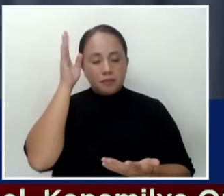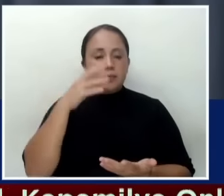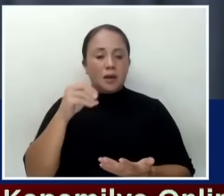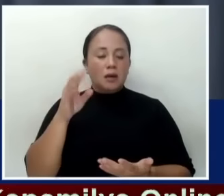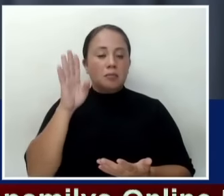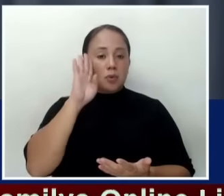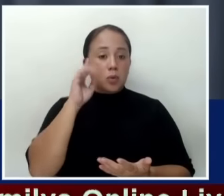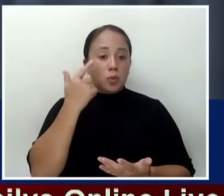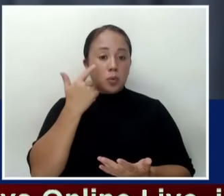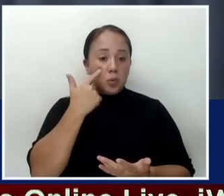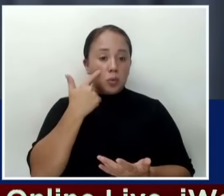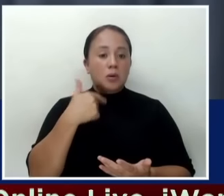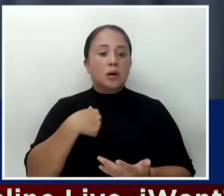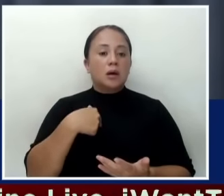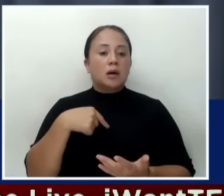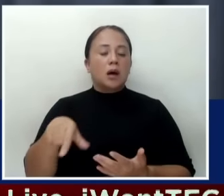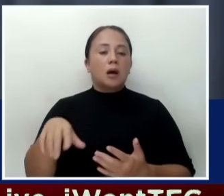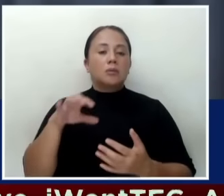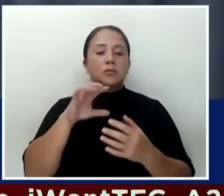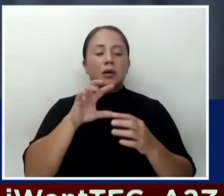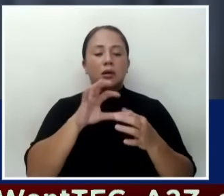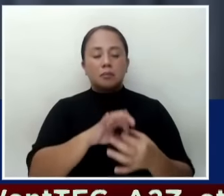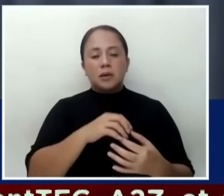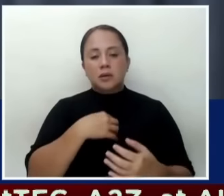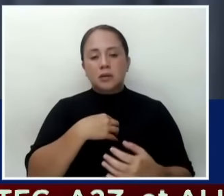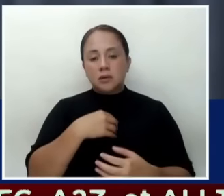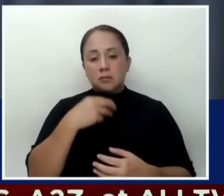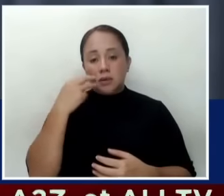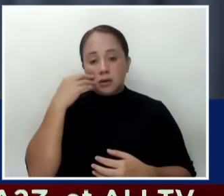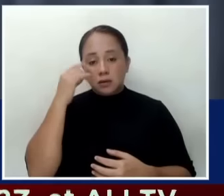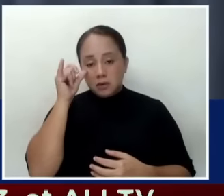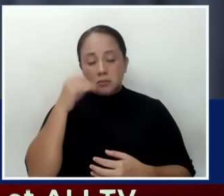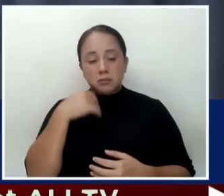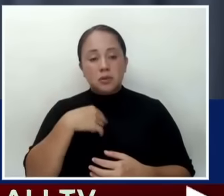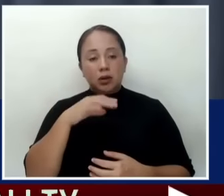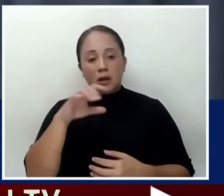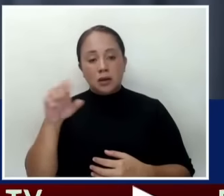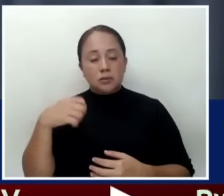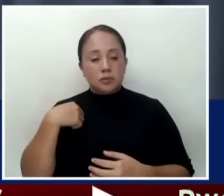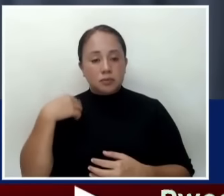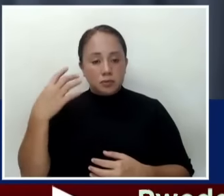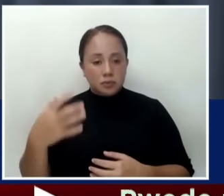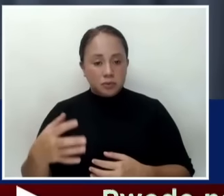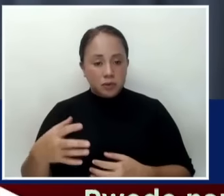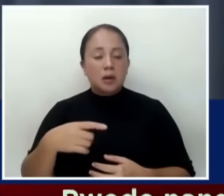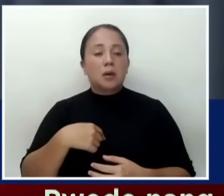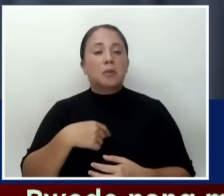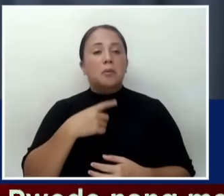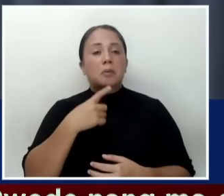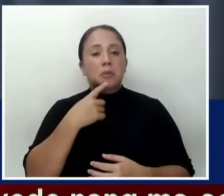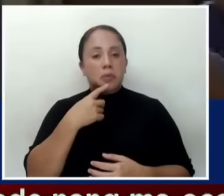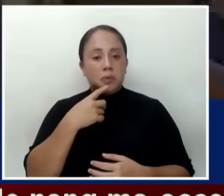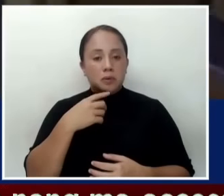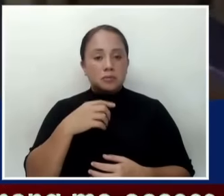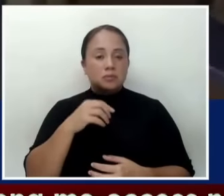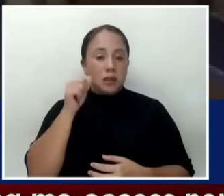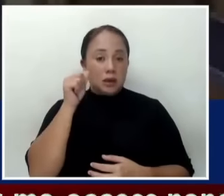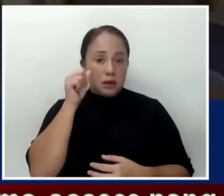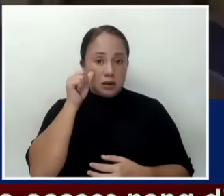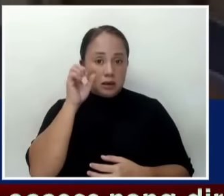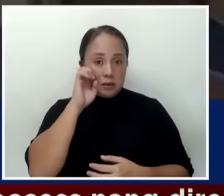na mga galamay ni Young. Handa rin ang dating opisyal o si Asierto ng PNP Drug Enforcement Group na humarap